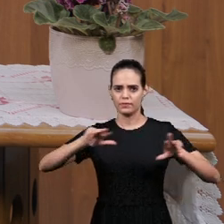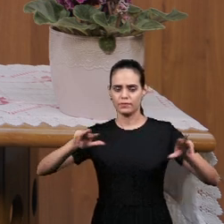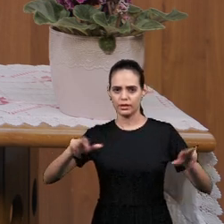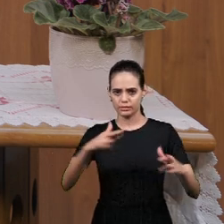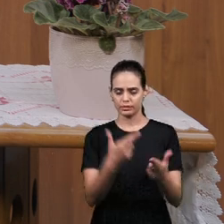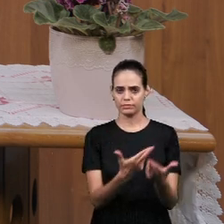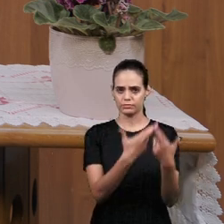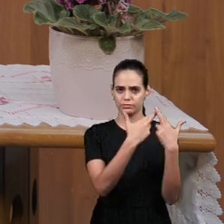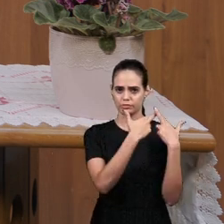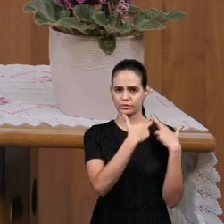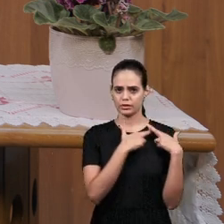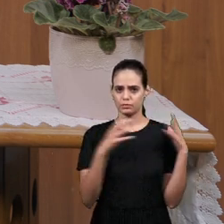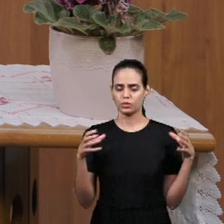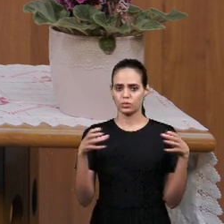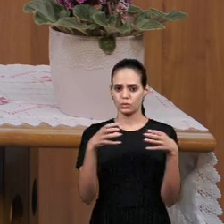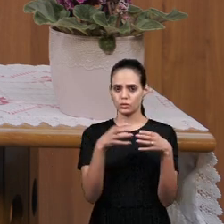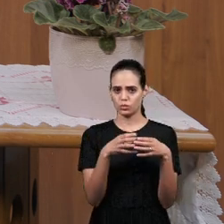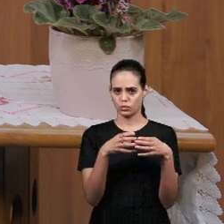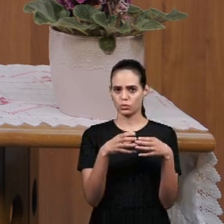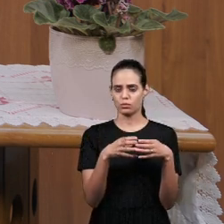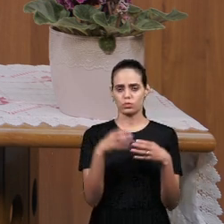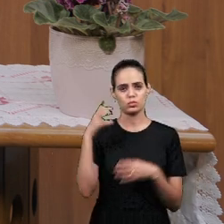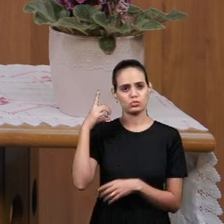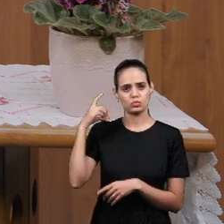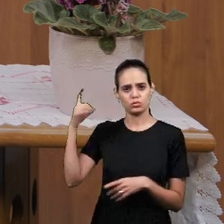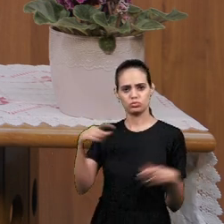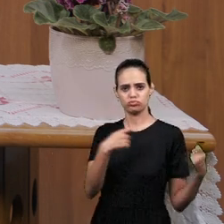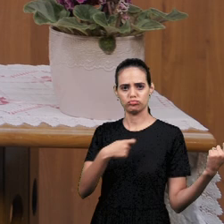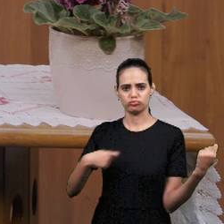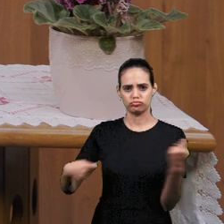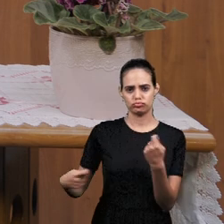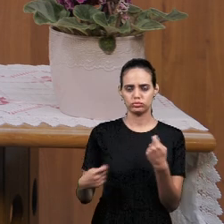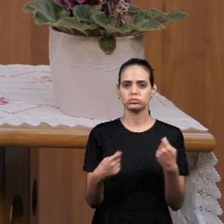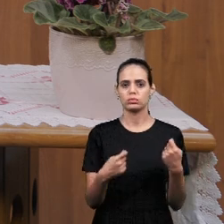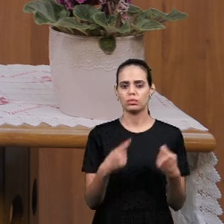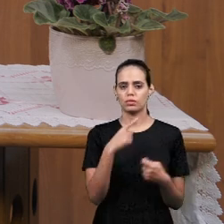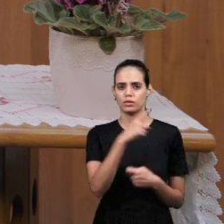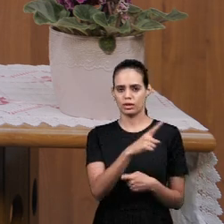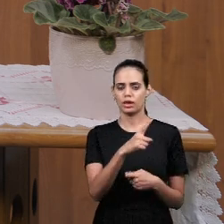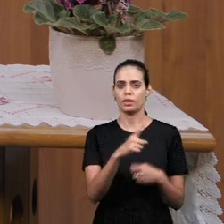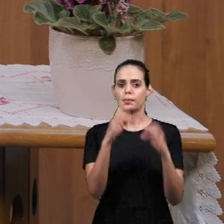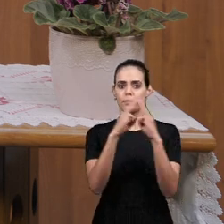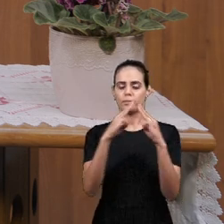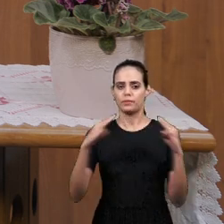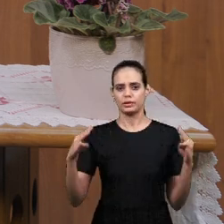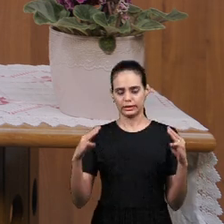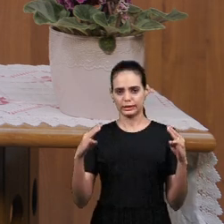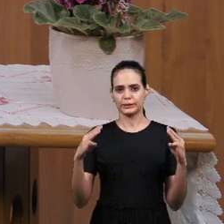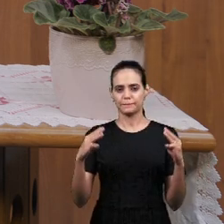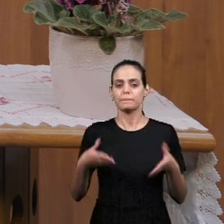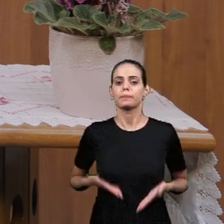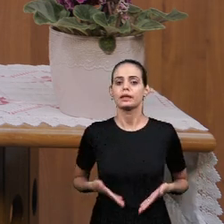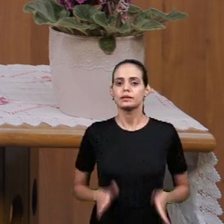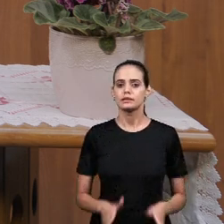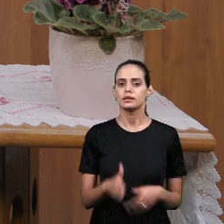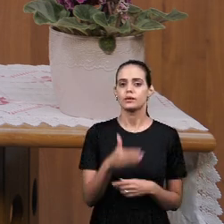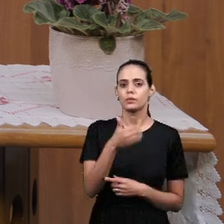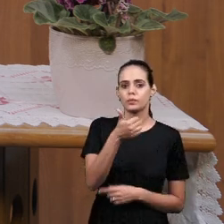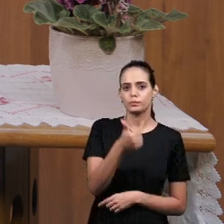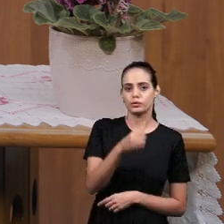sonorisation du Manaïm de Juiz de Fora. Pasteur André est né en